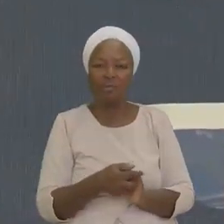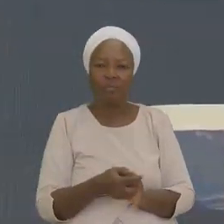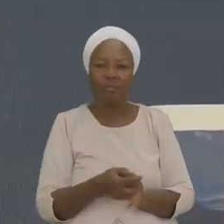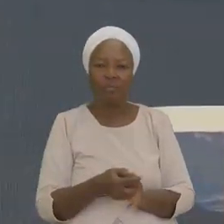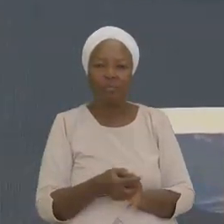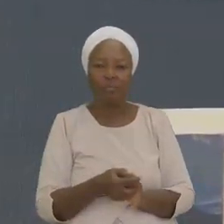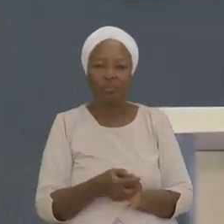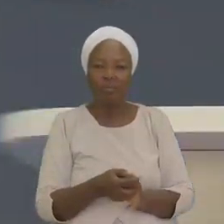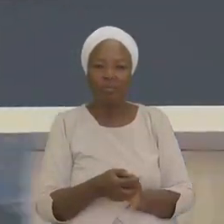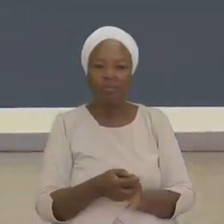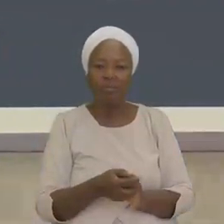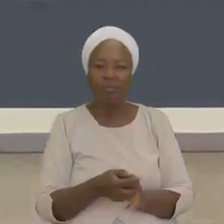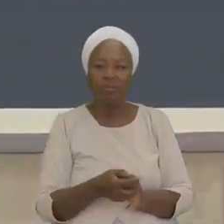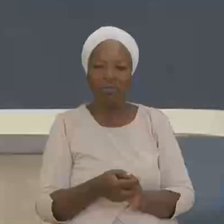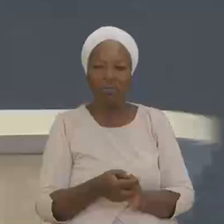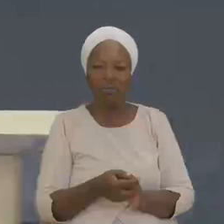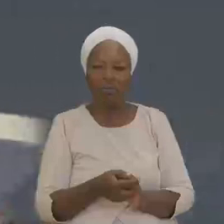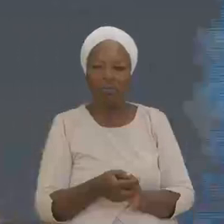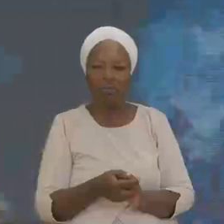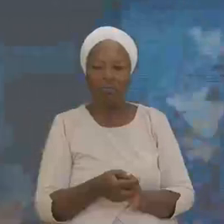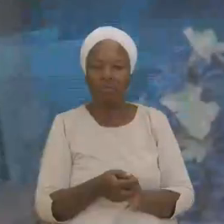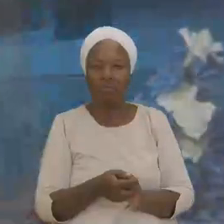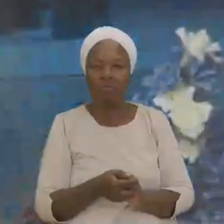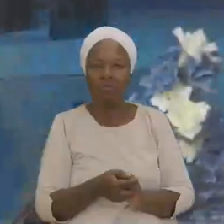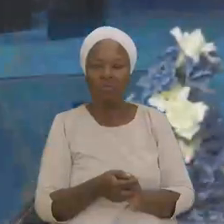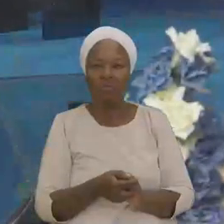inapproprié pour la prière.